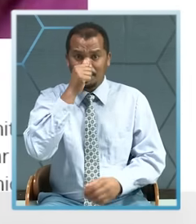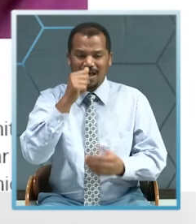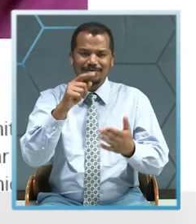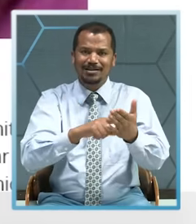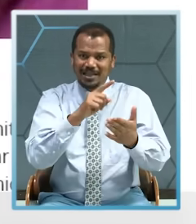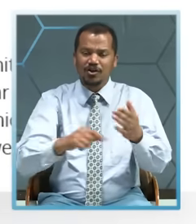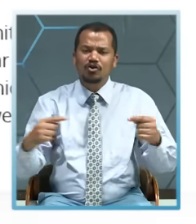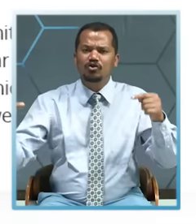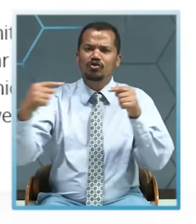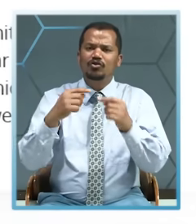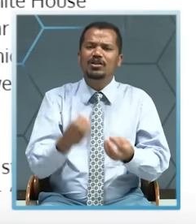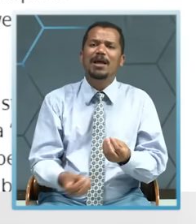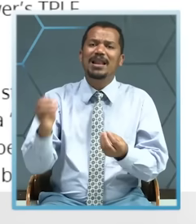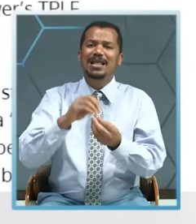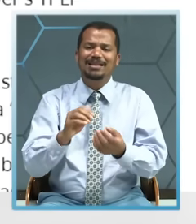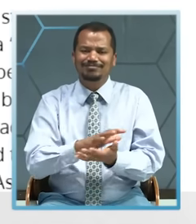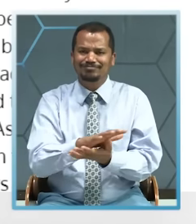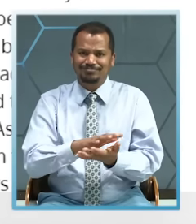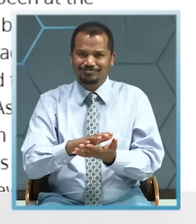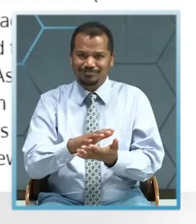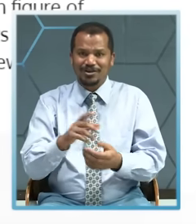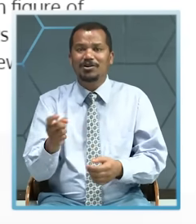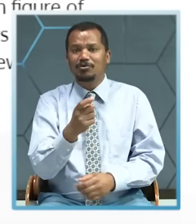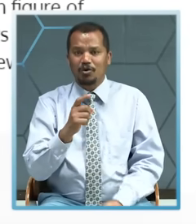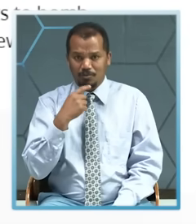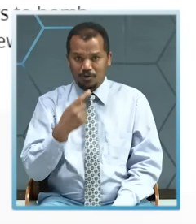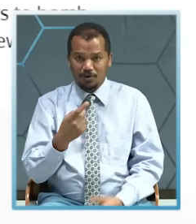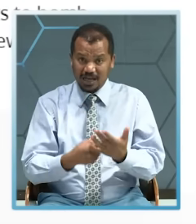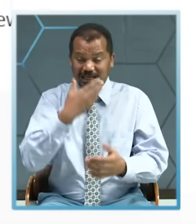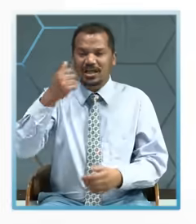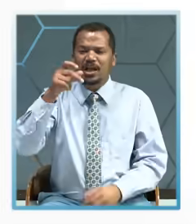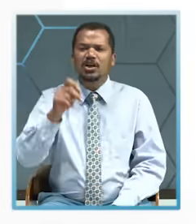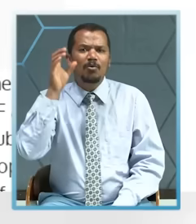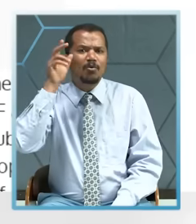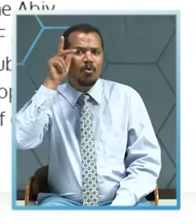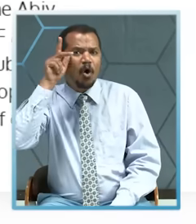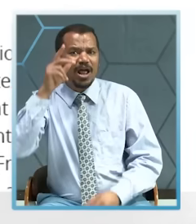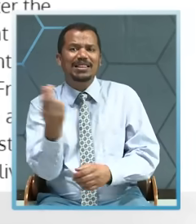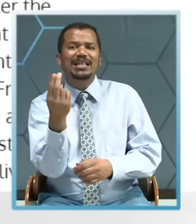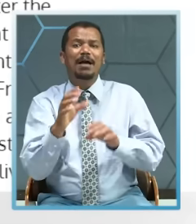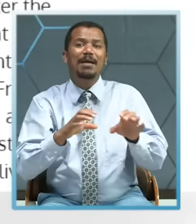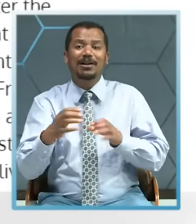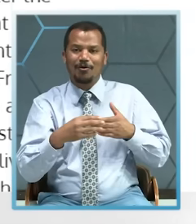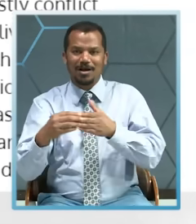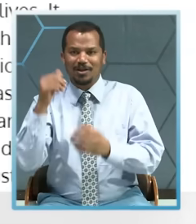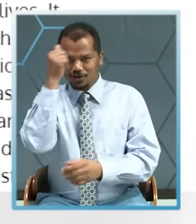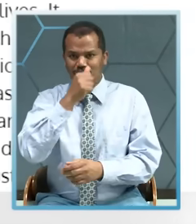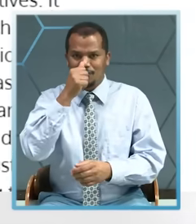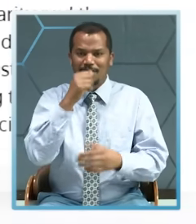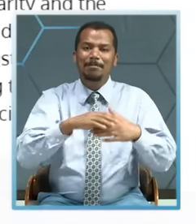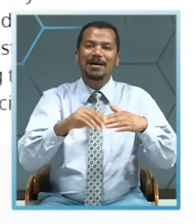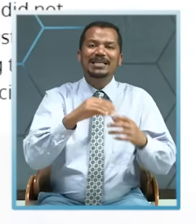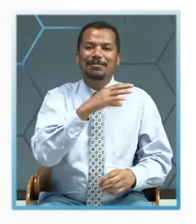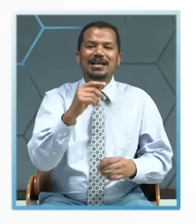ፕሮግራም ኢትዮጵያን መሰረዝ ግንኙነቱን የበለጠ የሚያሻክር ነው የሚሆነው። ከዚህ ይልቅ ደቡብ ኮሪያን ተጠቃሚ ያደረገውን